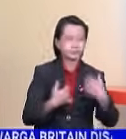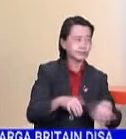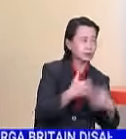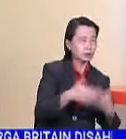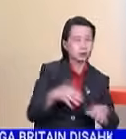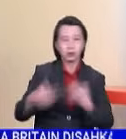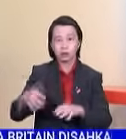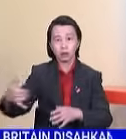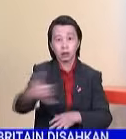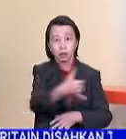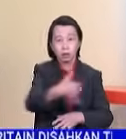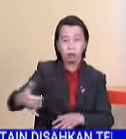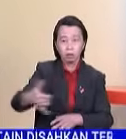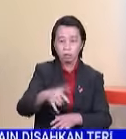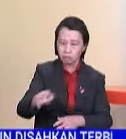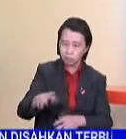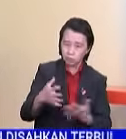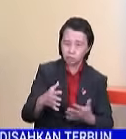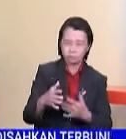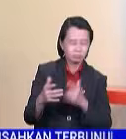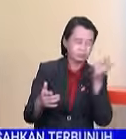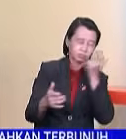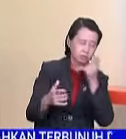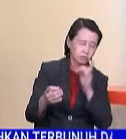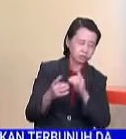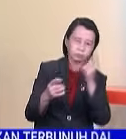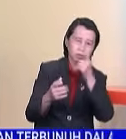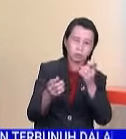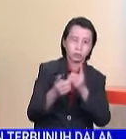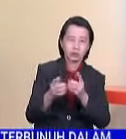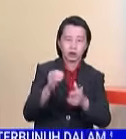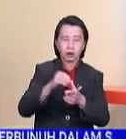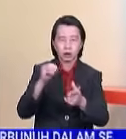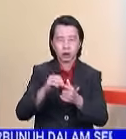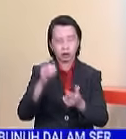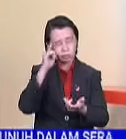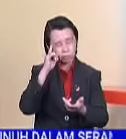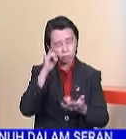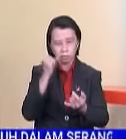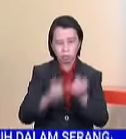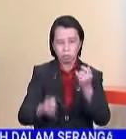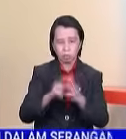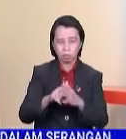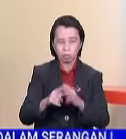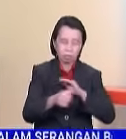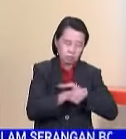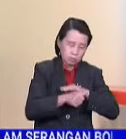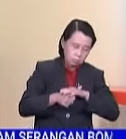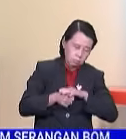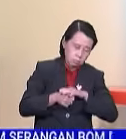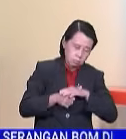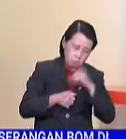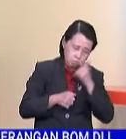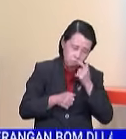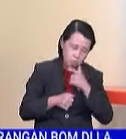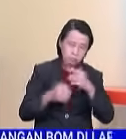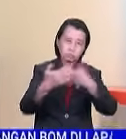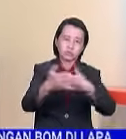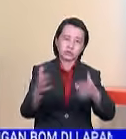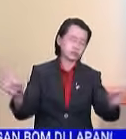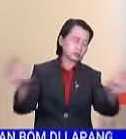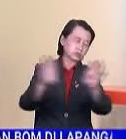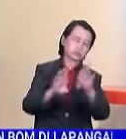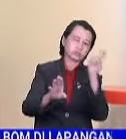brecket yang menghina ada petunjuk orang ramai ataupun mengetik pesan top menyendiri ataupun berkurang dan